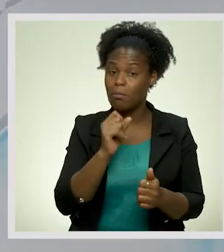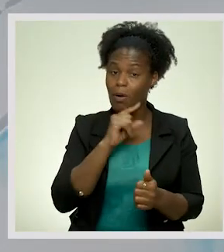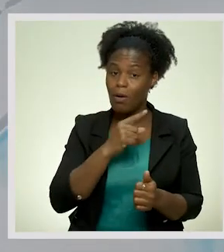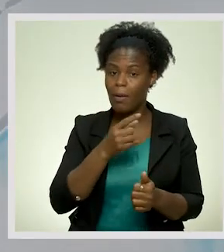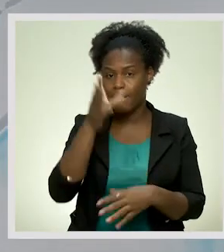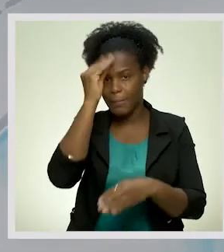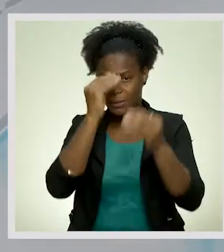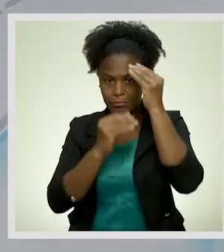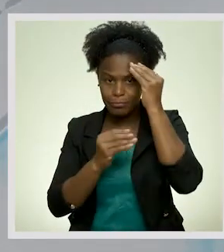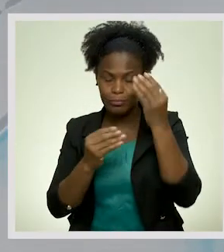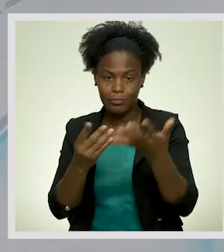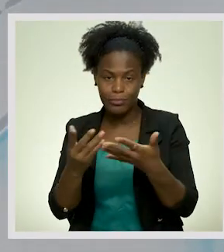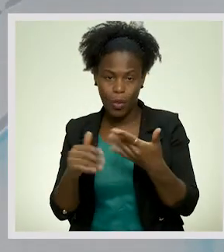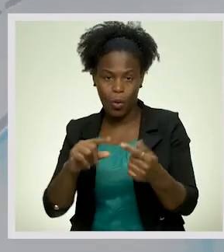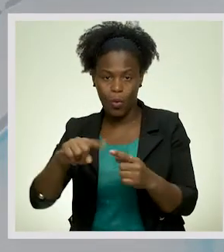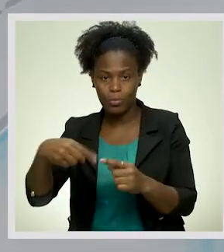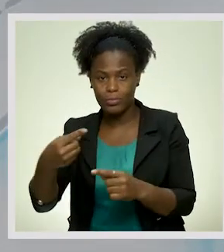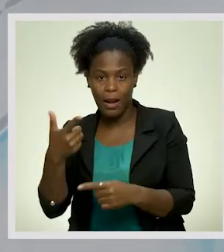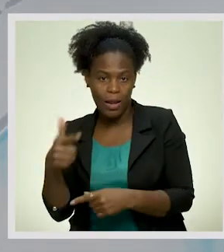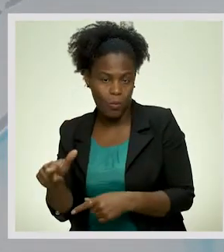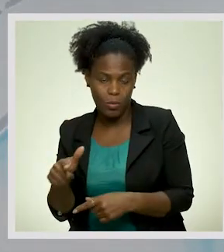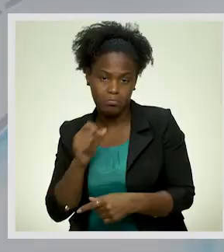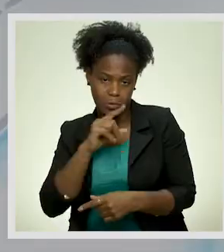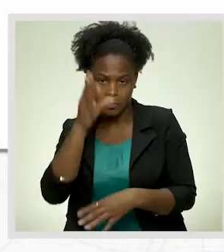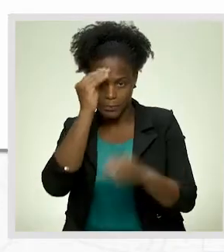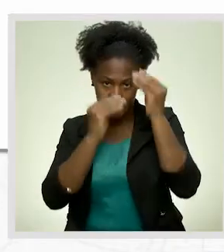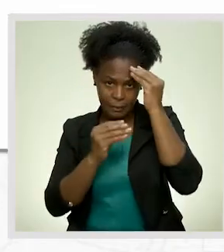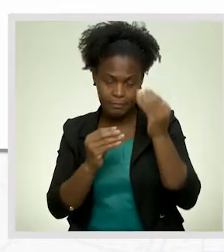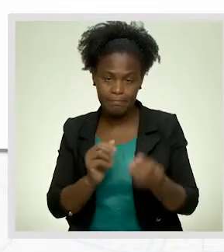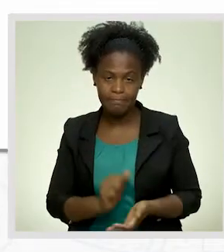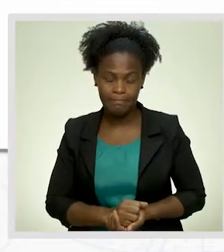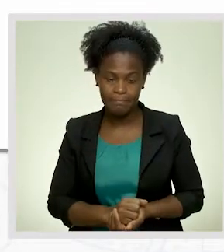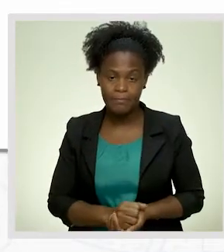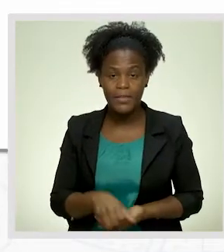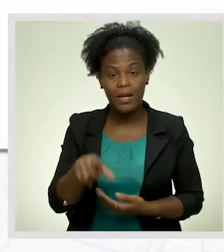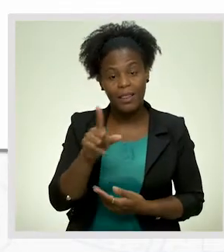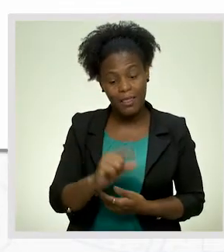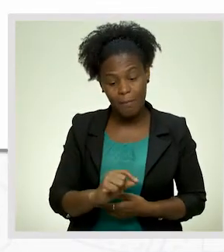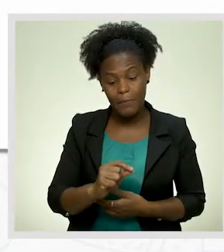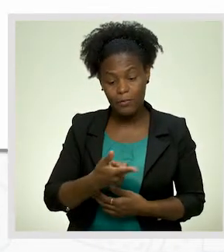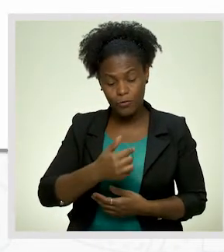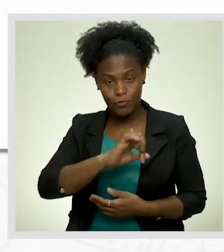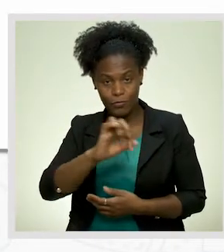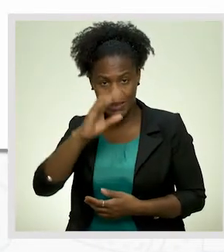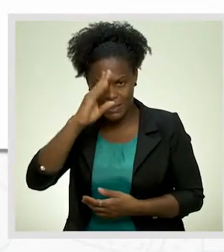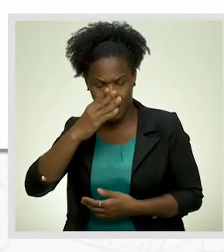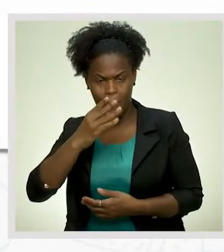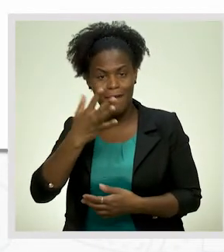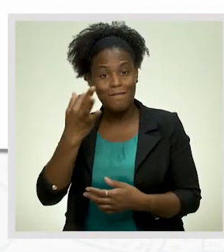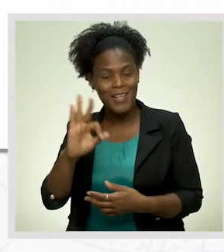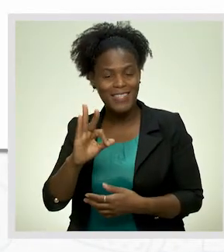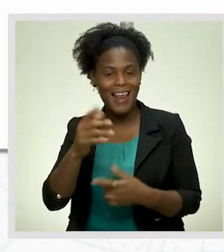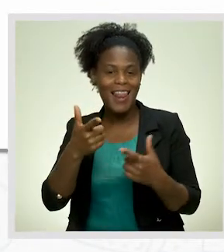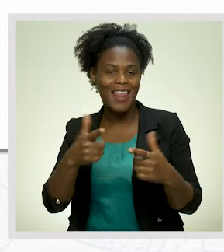peux apprendre d'autres langues. Et aussi, vous savez que le français, c'est une